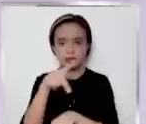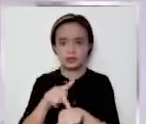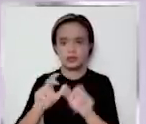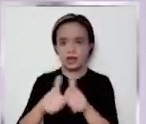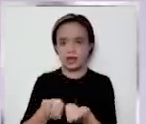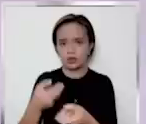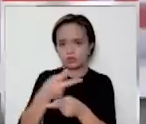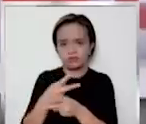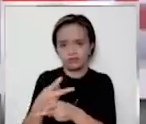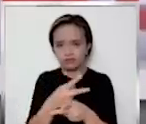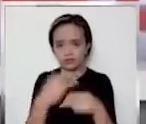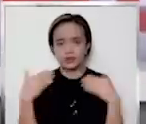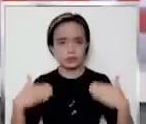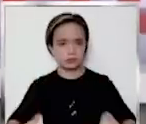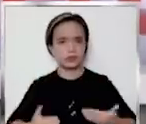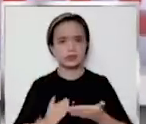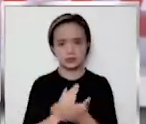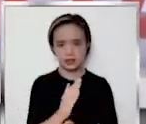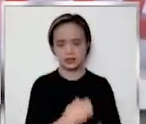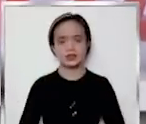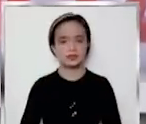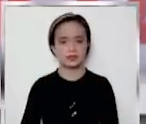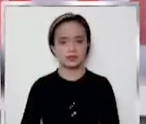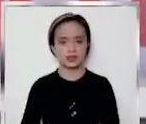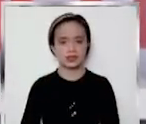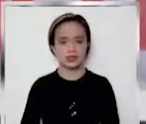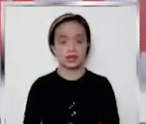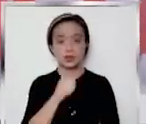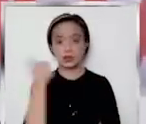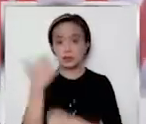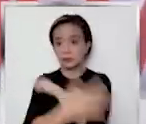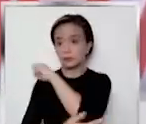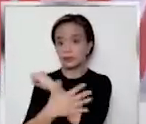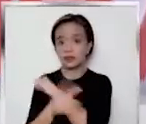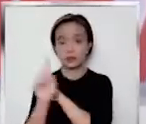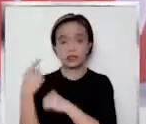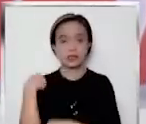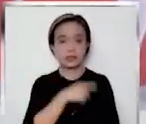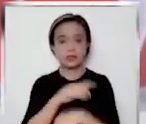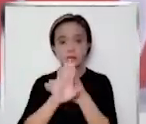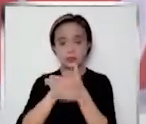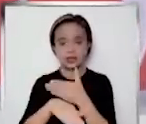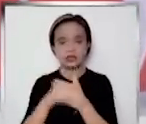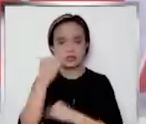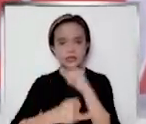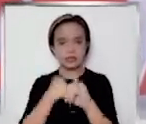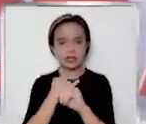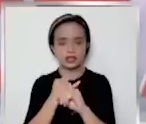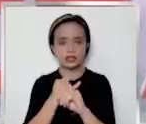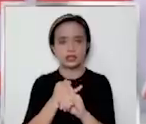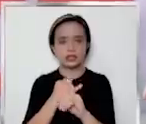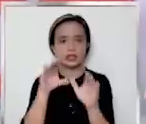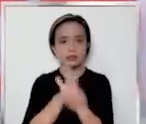karapatang pantao. At kaugnay naman ang pagsusulong ng ibang bansa na bumalik tayo sa International Criminal Court, pinag-aaralan na raw